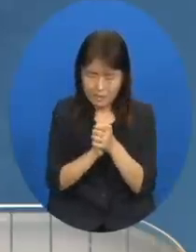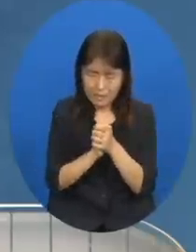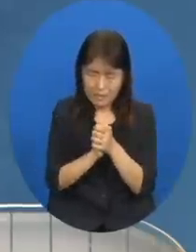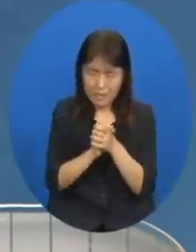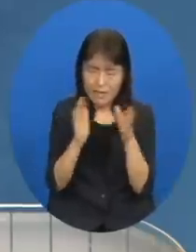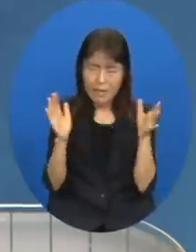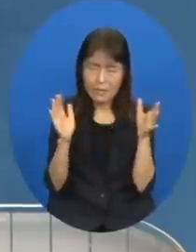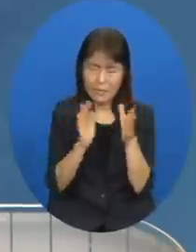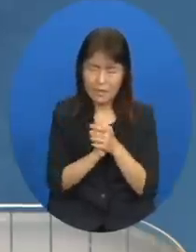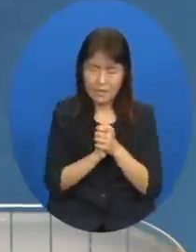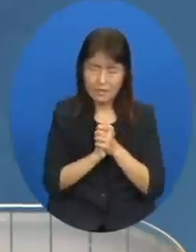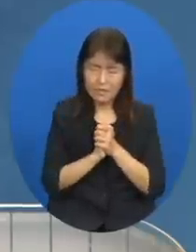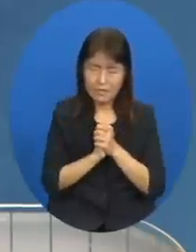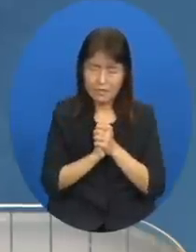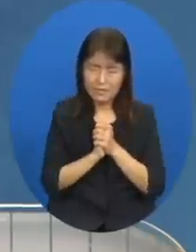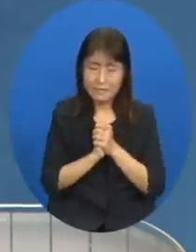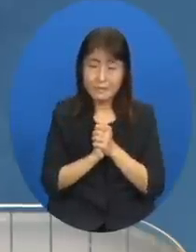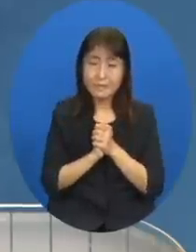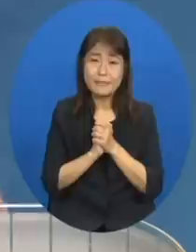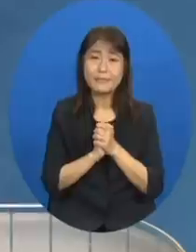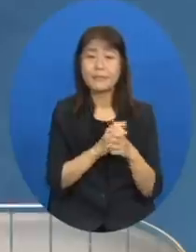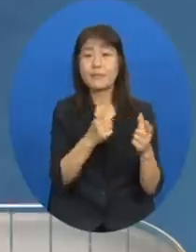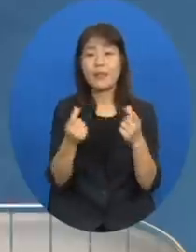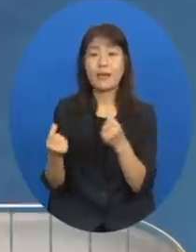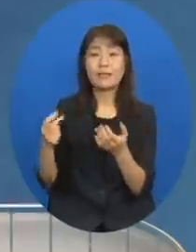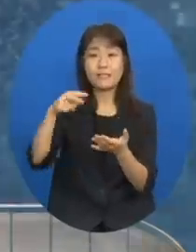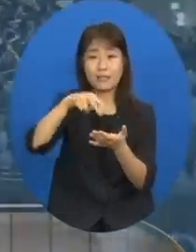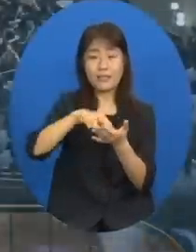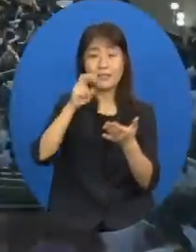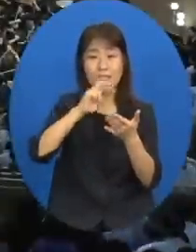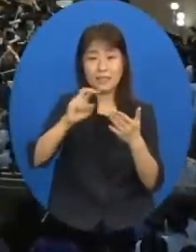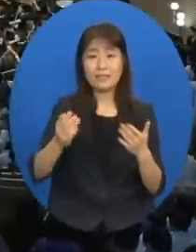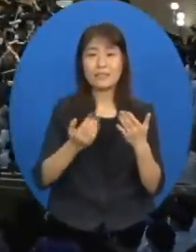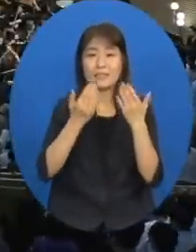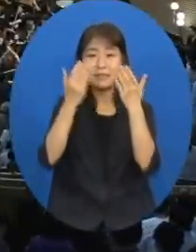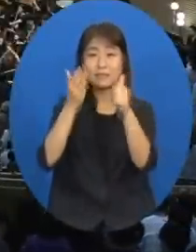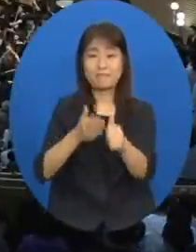아멘 우리 다 일어나셔서 찬양하겠습니다